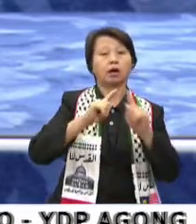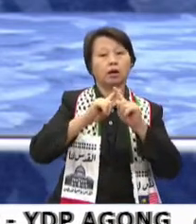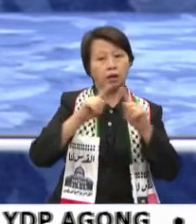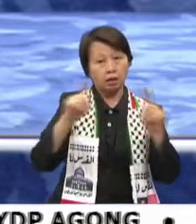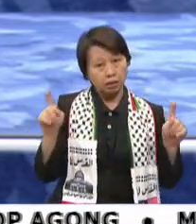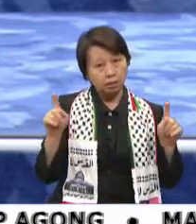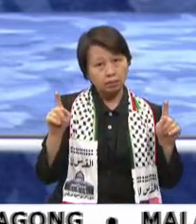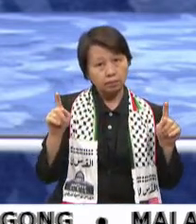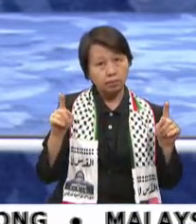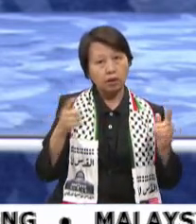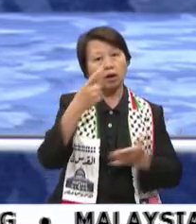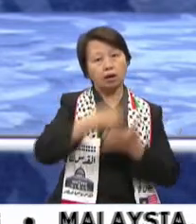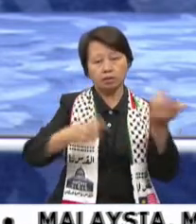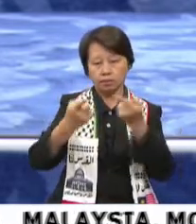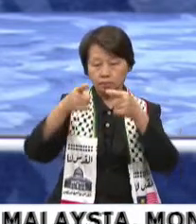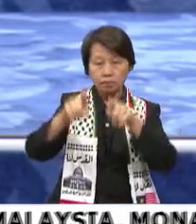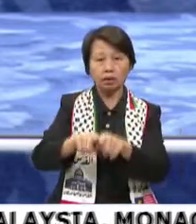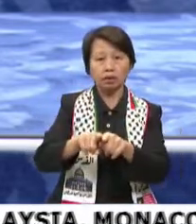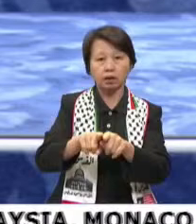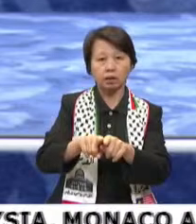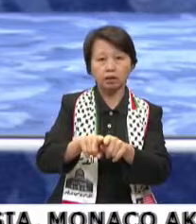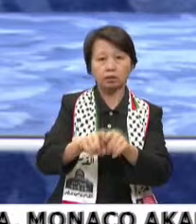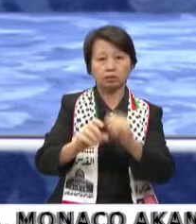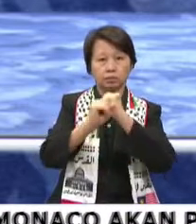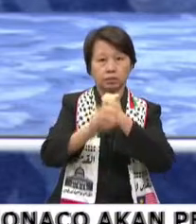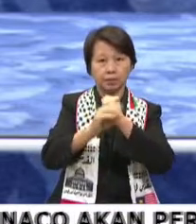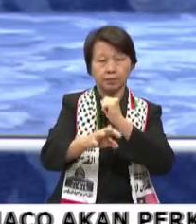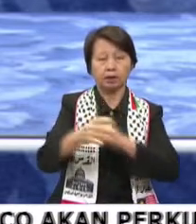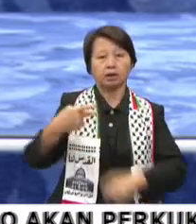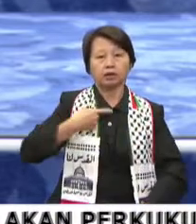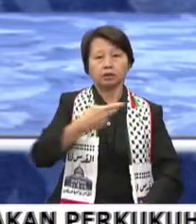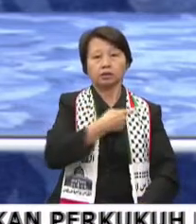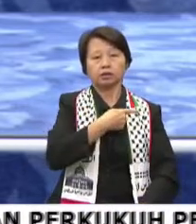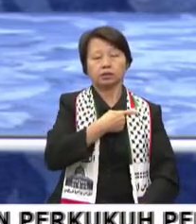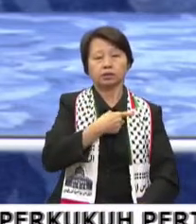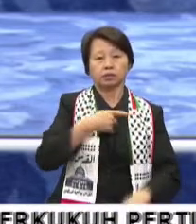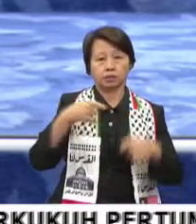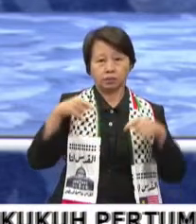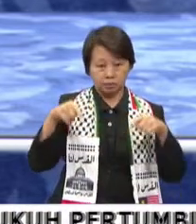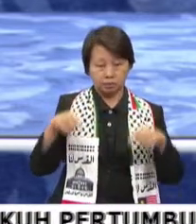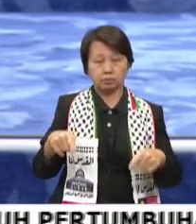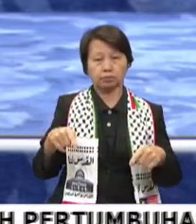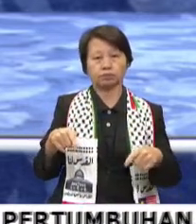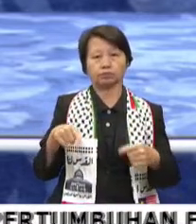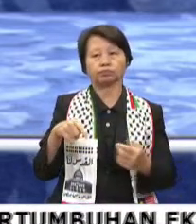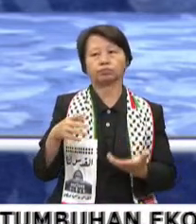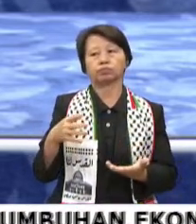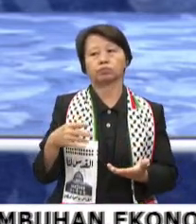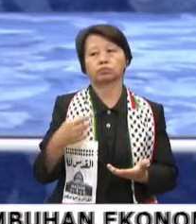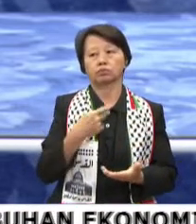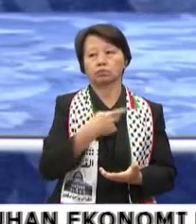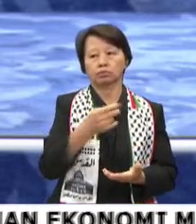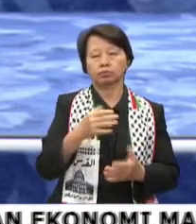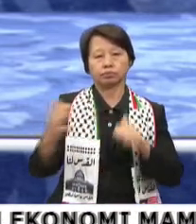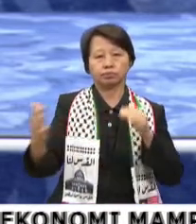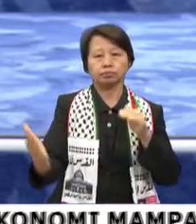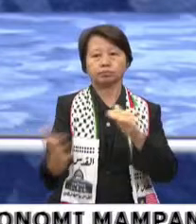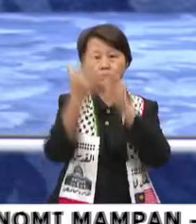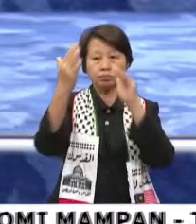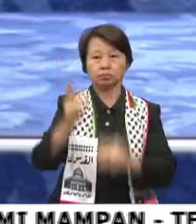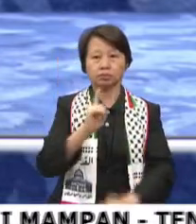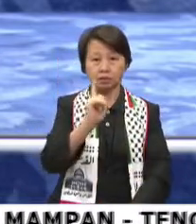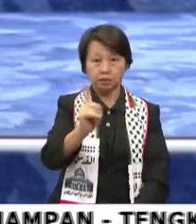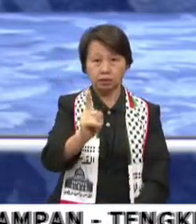tetapi apa yang berlaku di kempen kita ini menentang